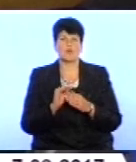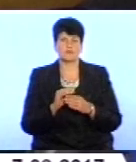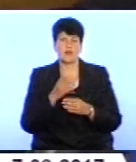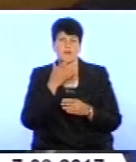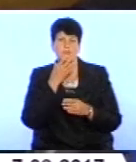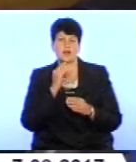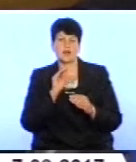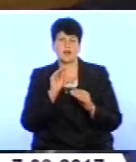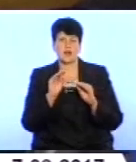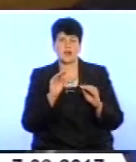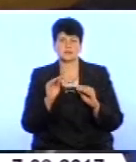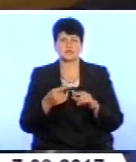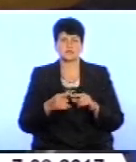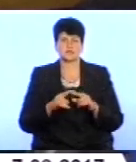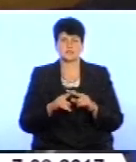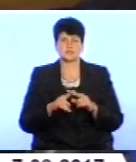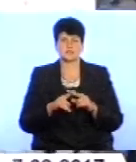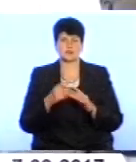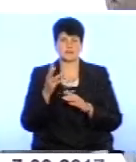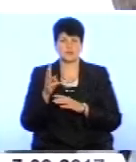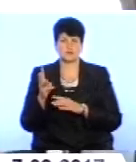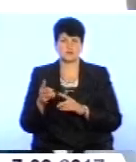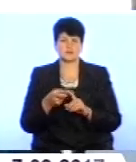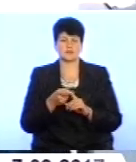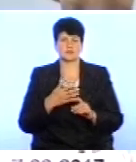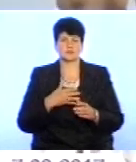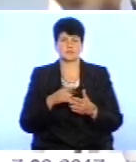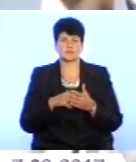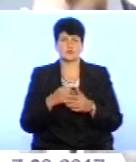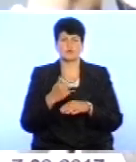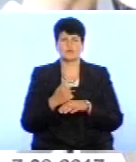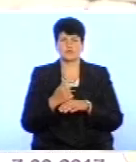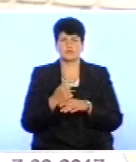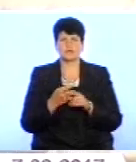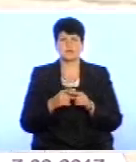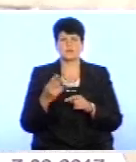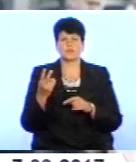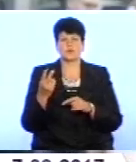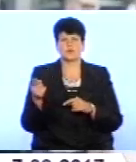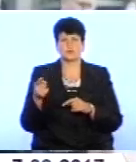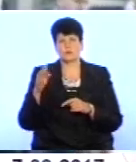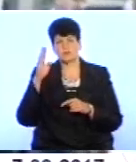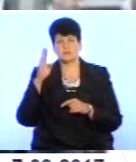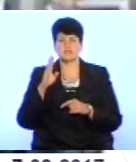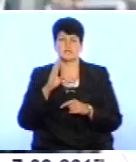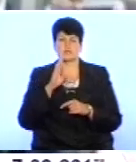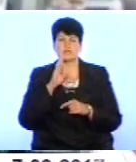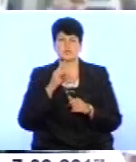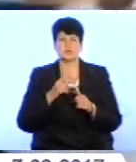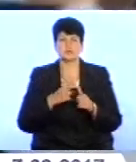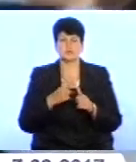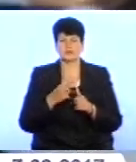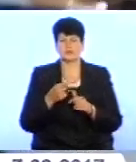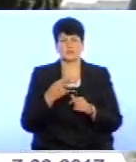прикрасила цей ролик, який стосується нашого рідного міста. Головні ролі у проморолику зіграли двоє тернополян – хлопець і дівчина, імена яких